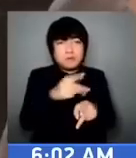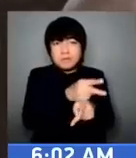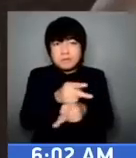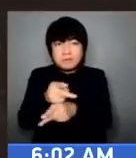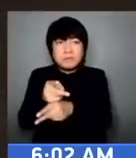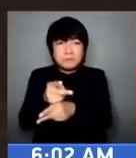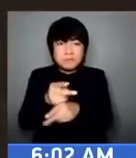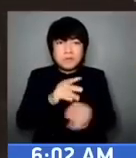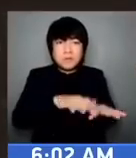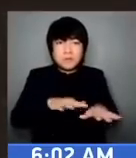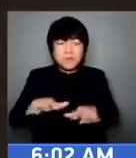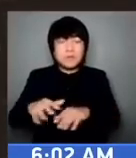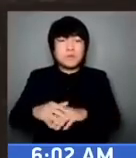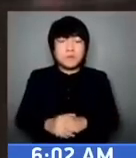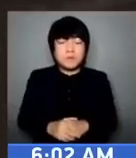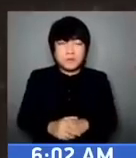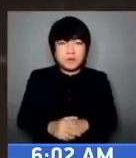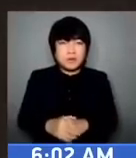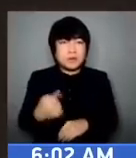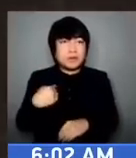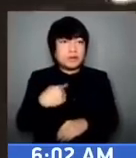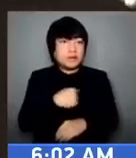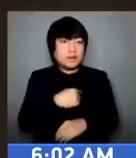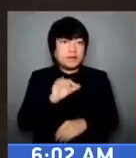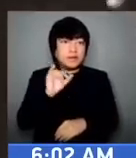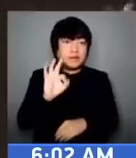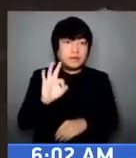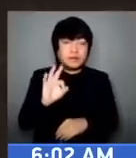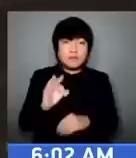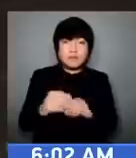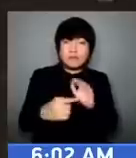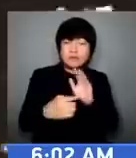namin, pag oras may tawag,